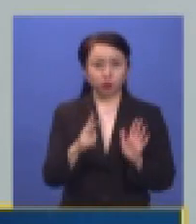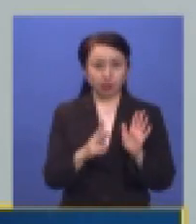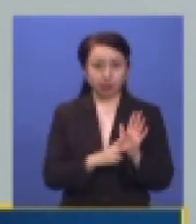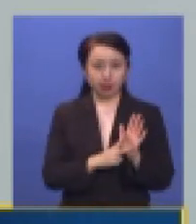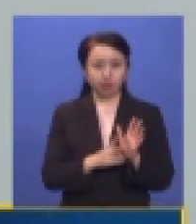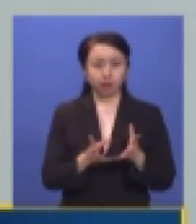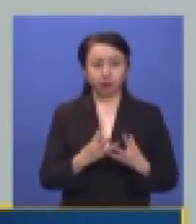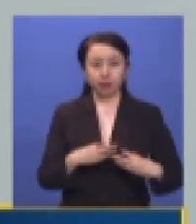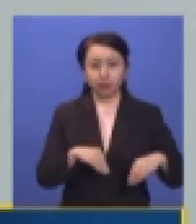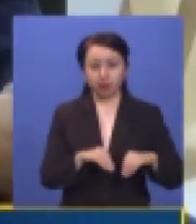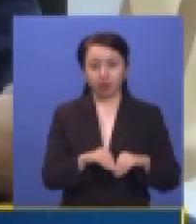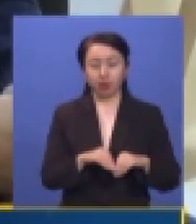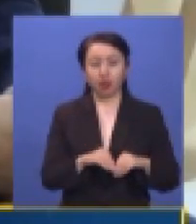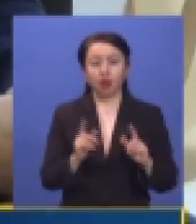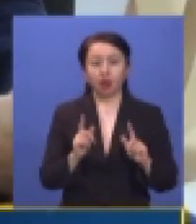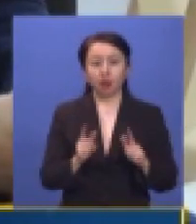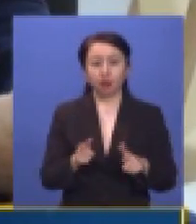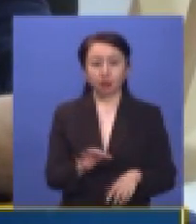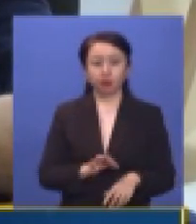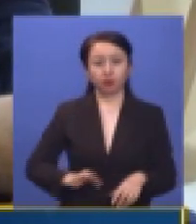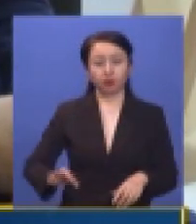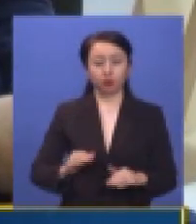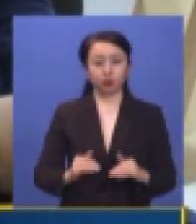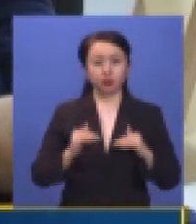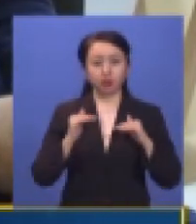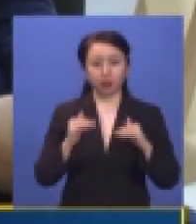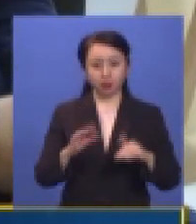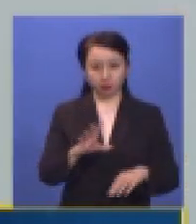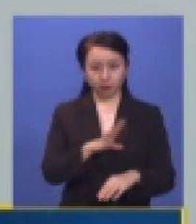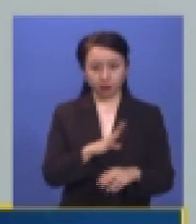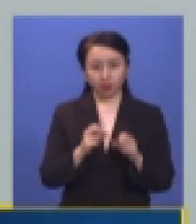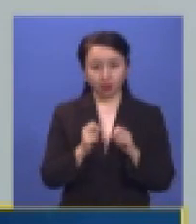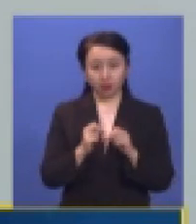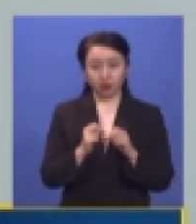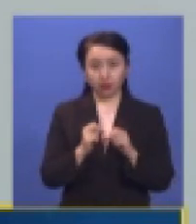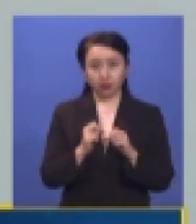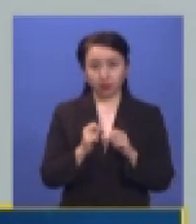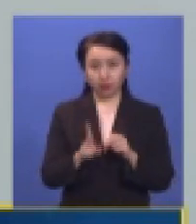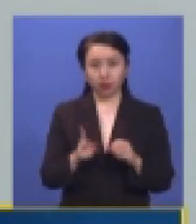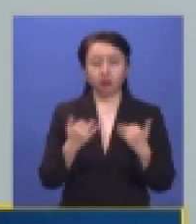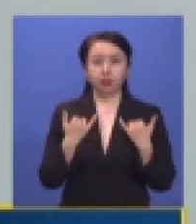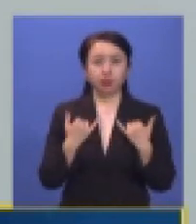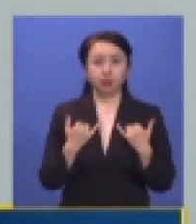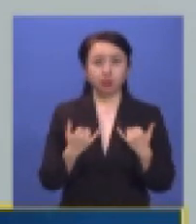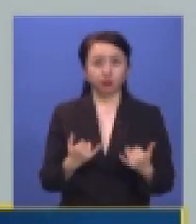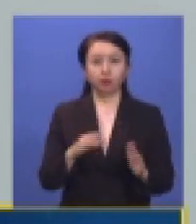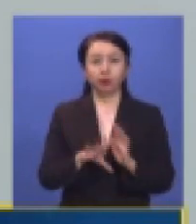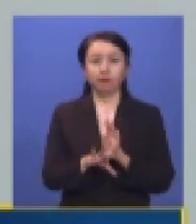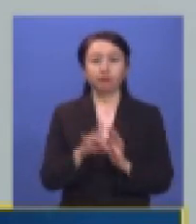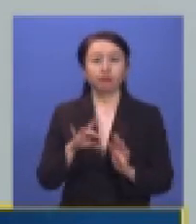семей. И, конечно же, в областной этап прошли 12, и сегодня мы